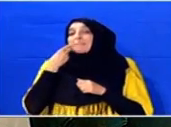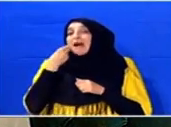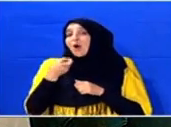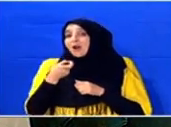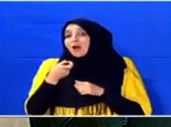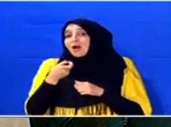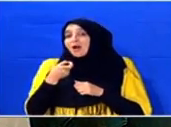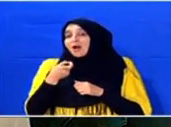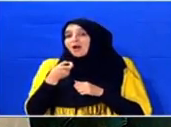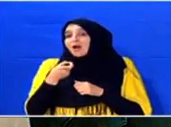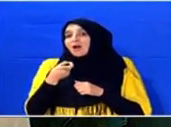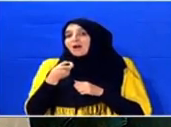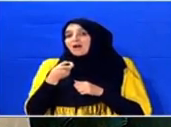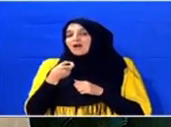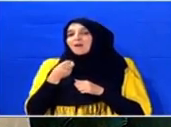وبينك